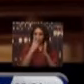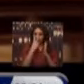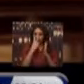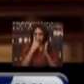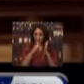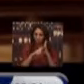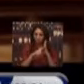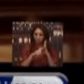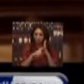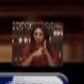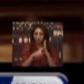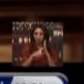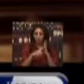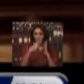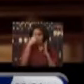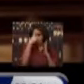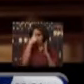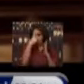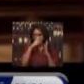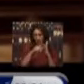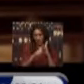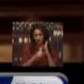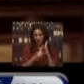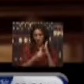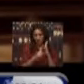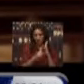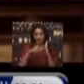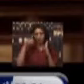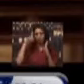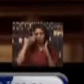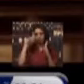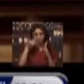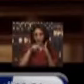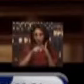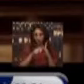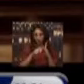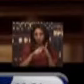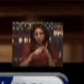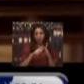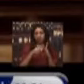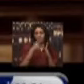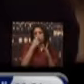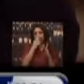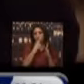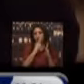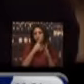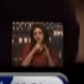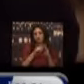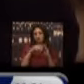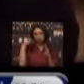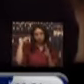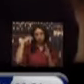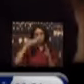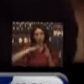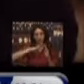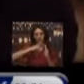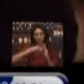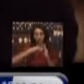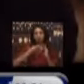جمال عبد الناصر، أنور السادات، حسني مبارك، محمد مرسي.